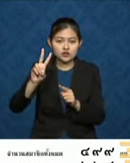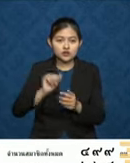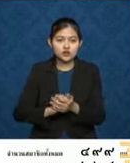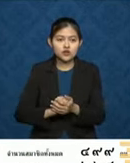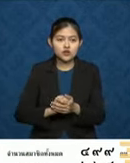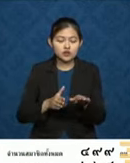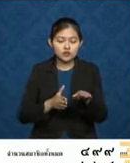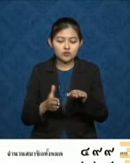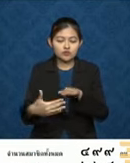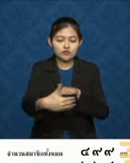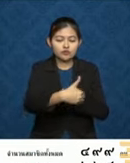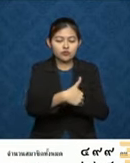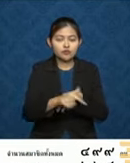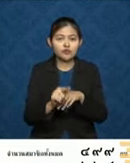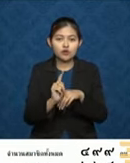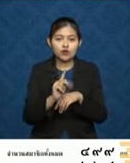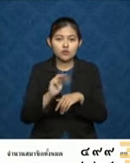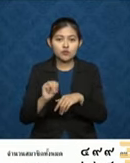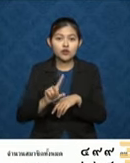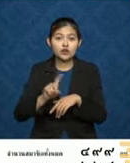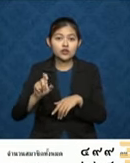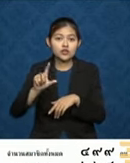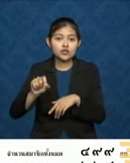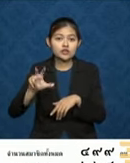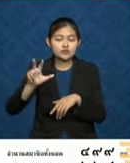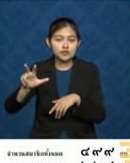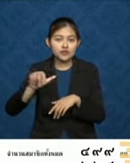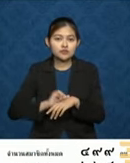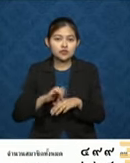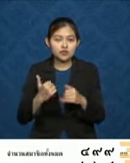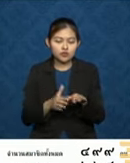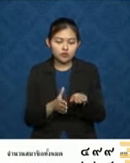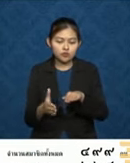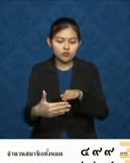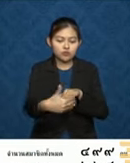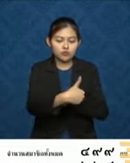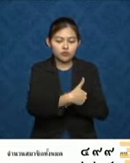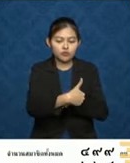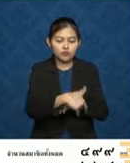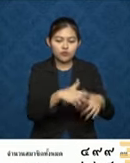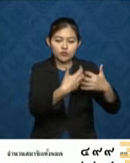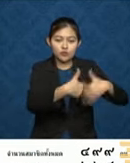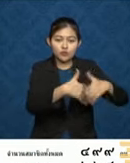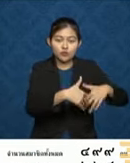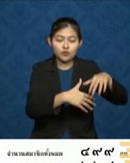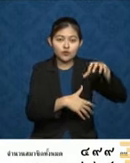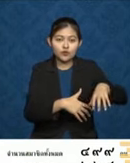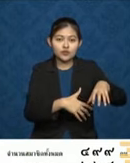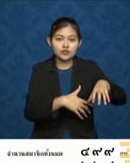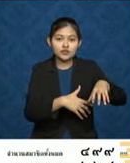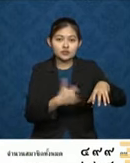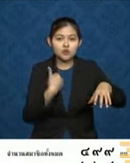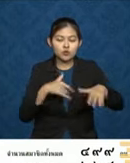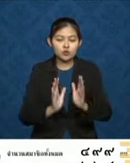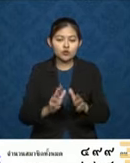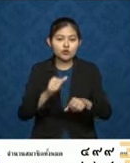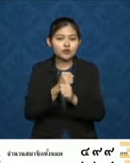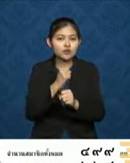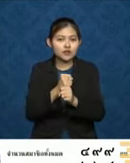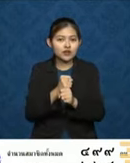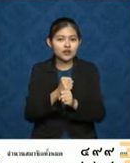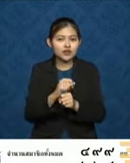โคกกวดที่กม123นะคะบริเวณดังกล่าวนะคะเป็นอุตสาหกรรมนวนครนะคะซึ่งมีพนักงานนะคะ